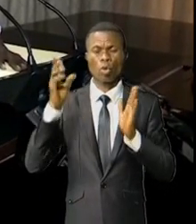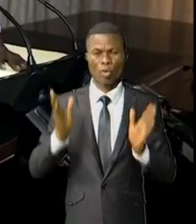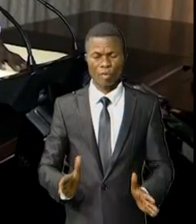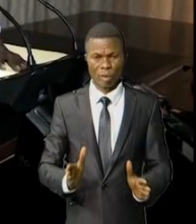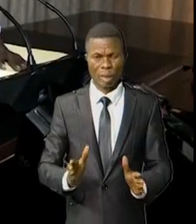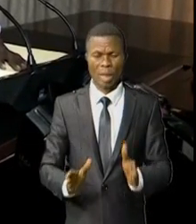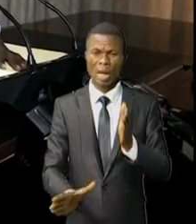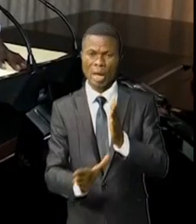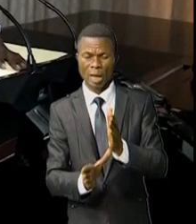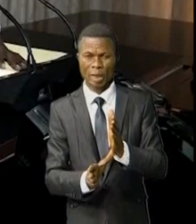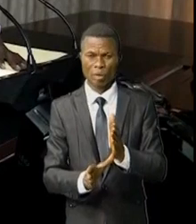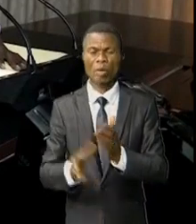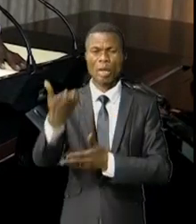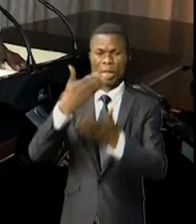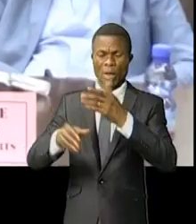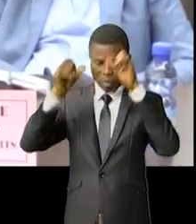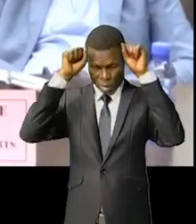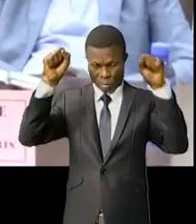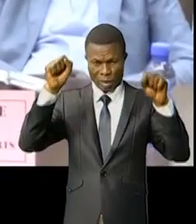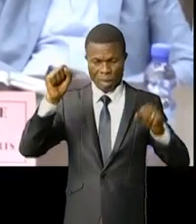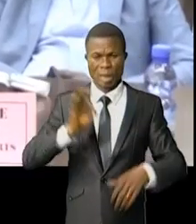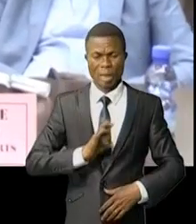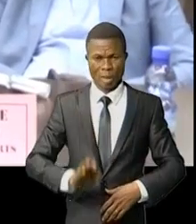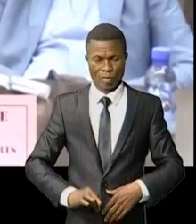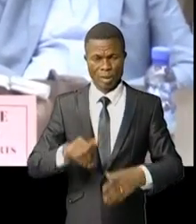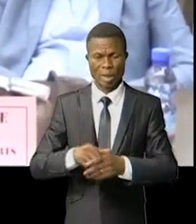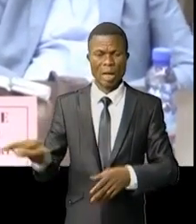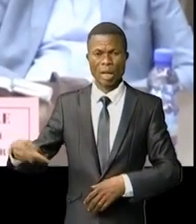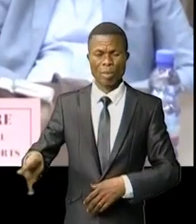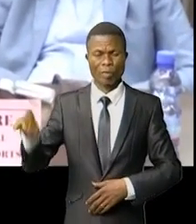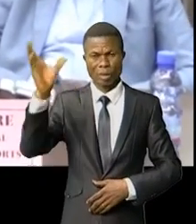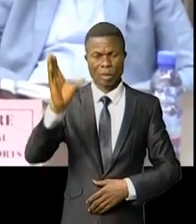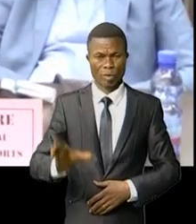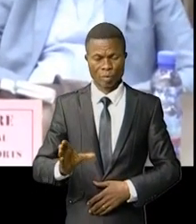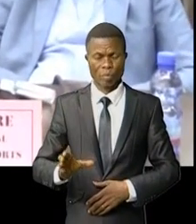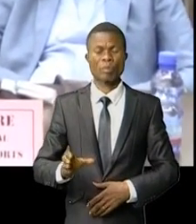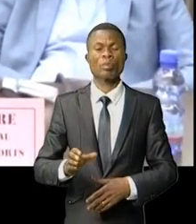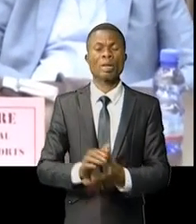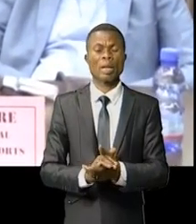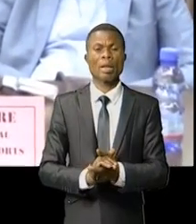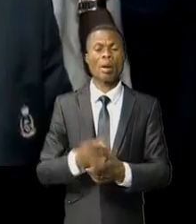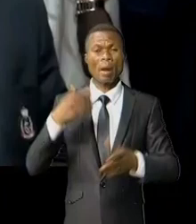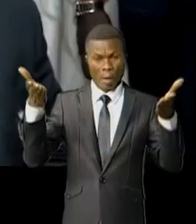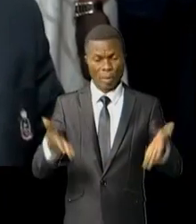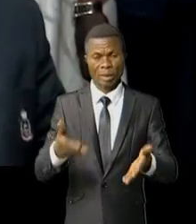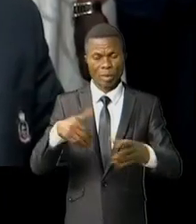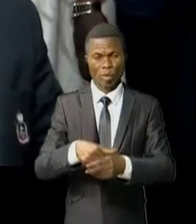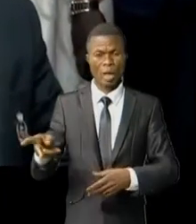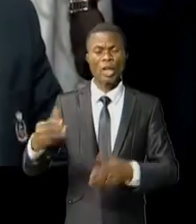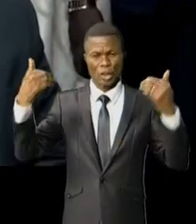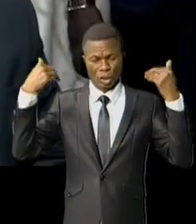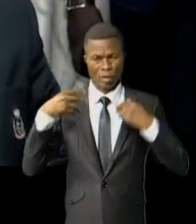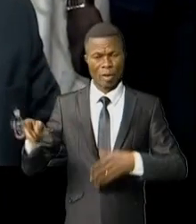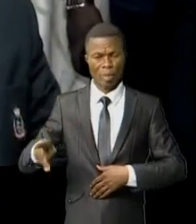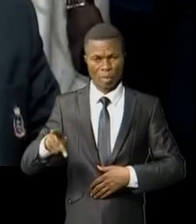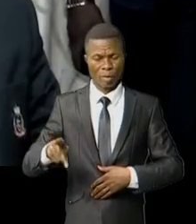personnel du chef de l'État au Congo central. Ma présence à la tête de cette province n'est nullement un motif de règlement de